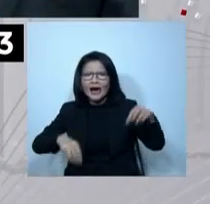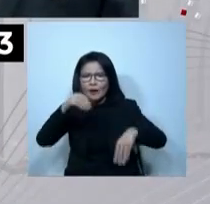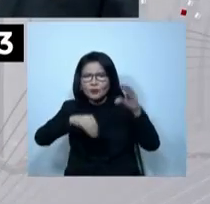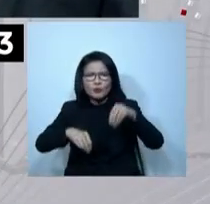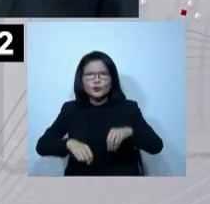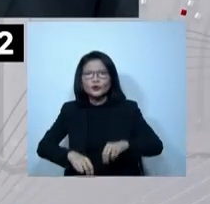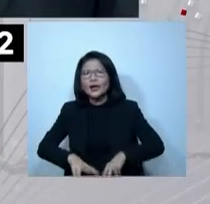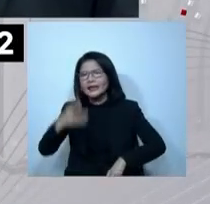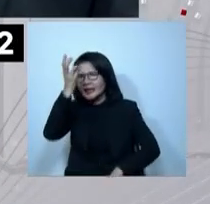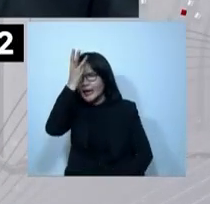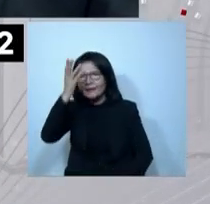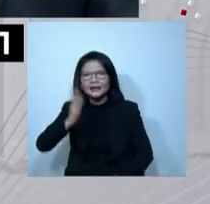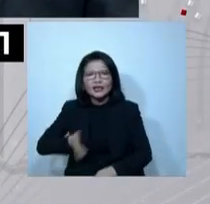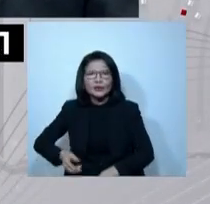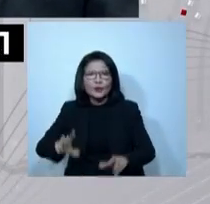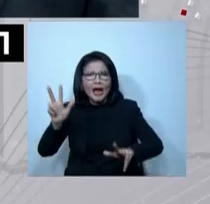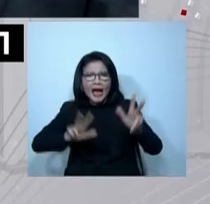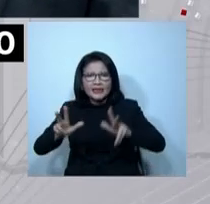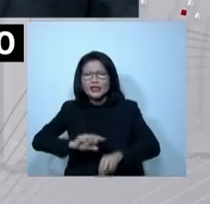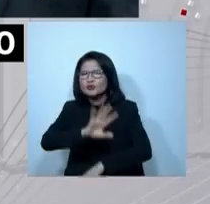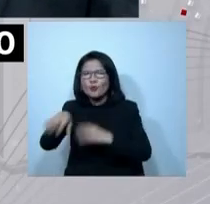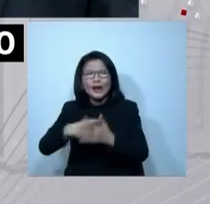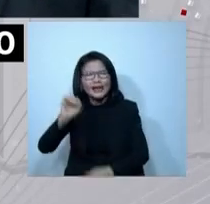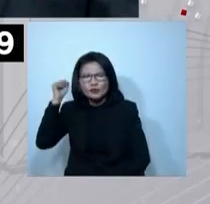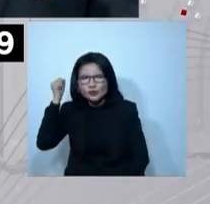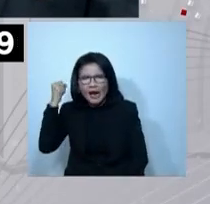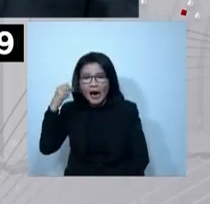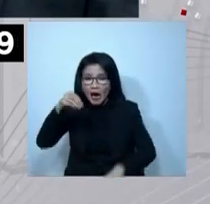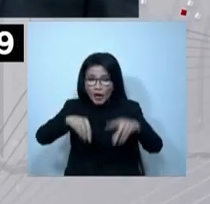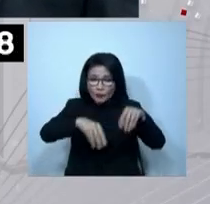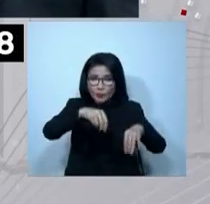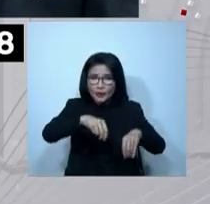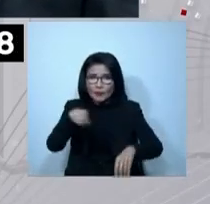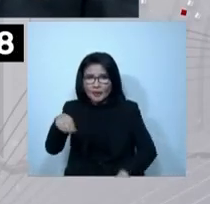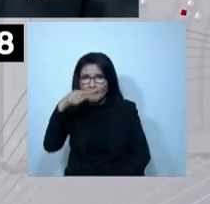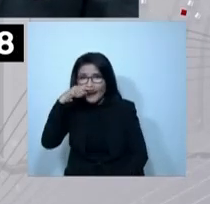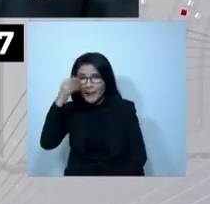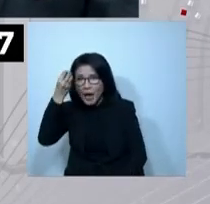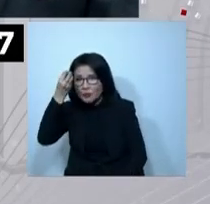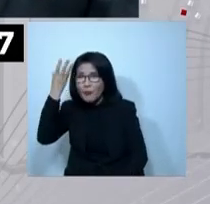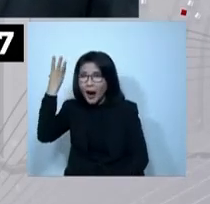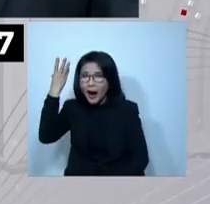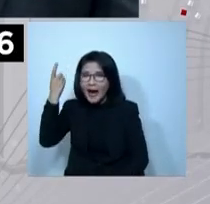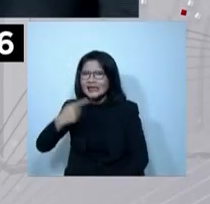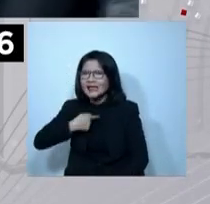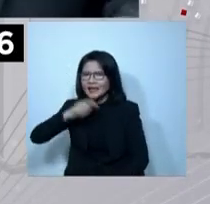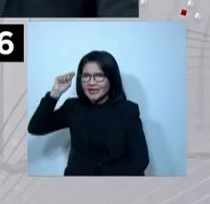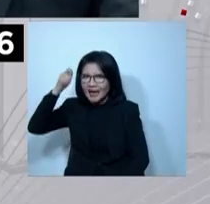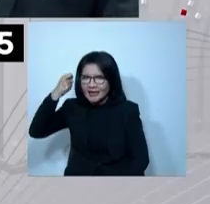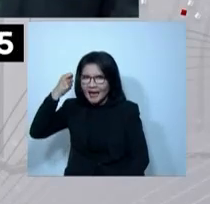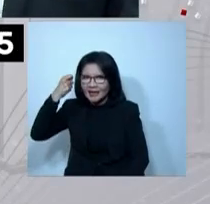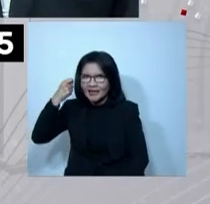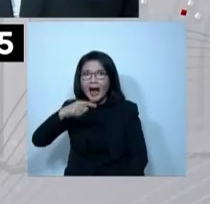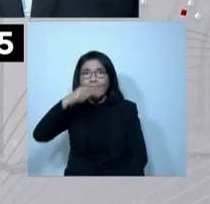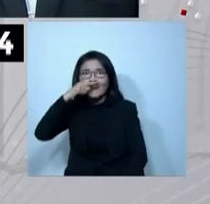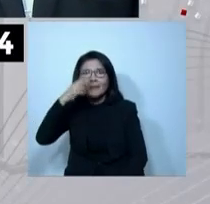ada prioritas-prioritas pertanyaan yang menjadi pintu masuk untuk menyelesaikan sejumlah persoalan bangsa. Baik. Terlepas dari jawaban setiap capres